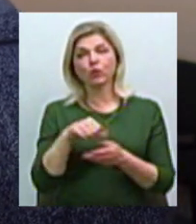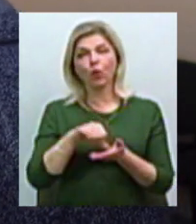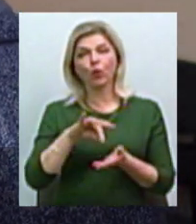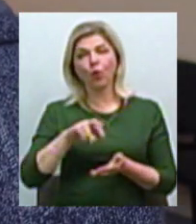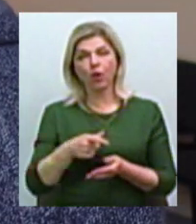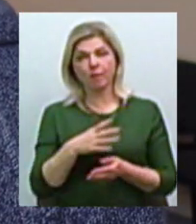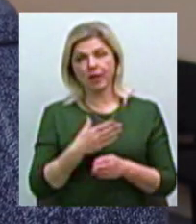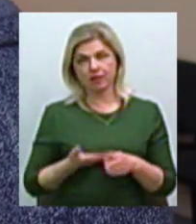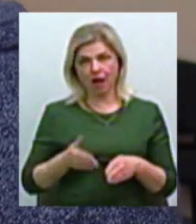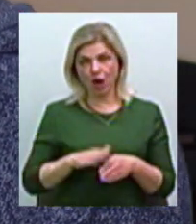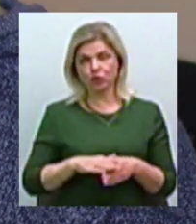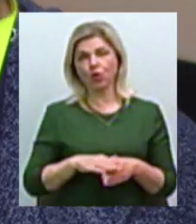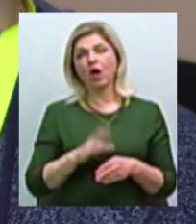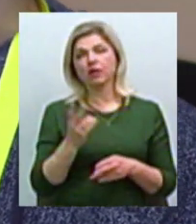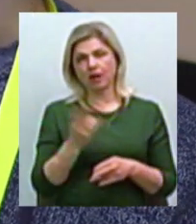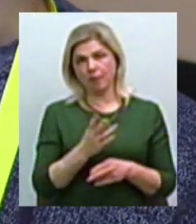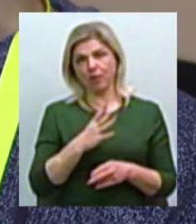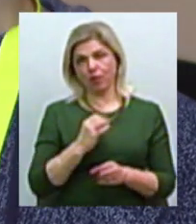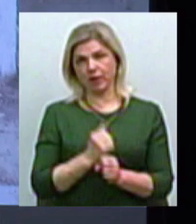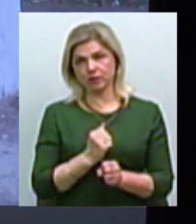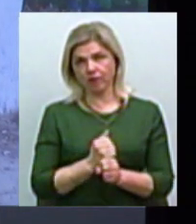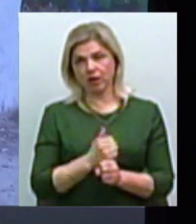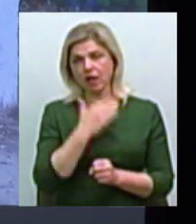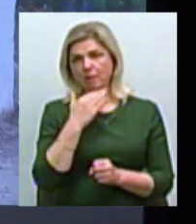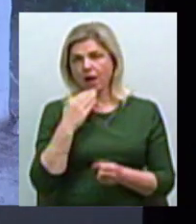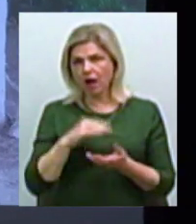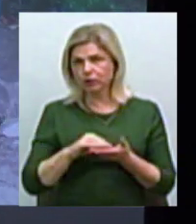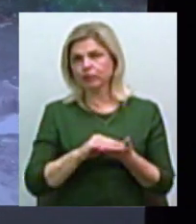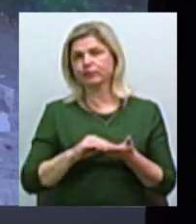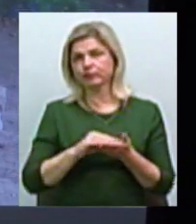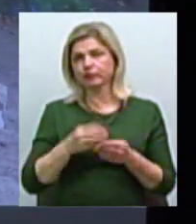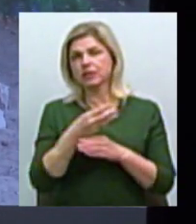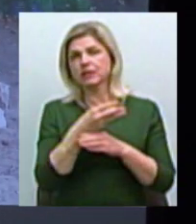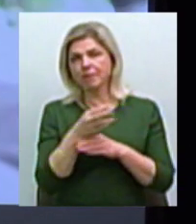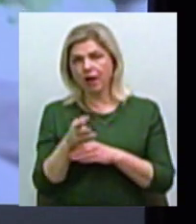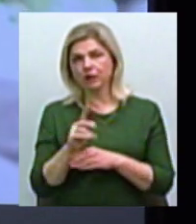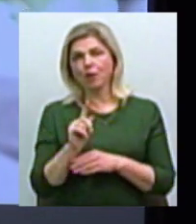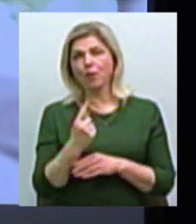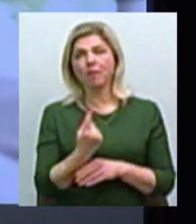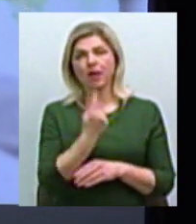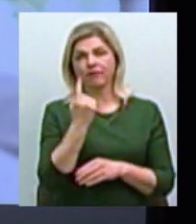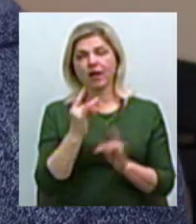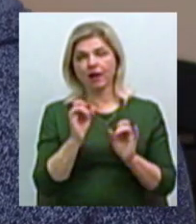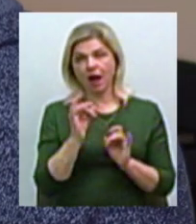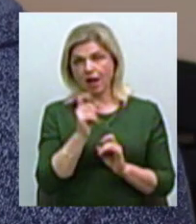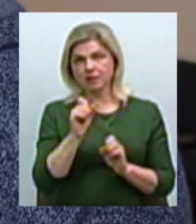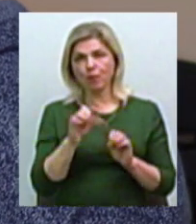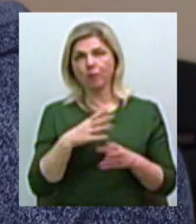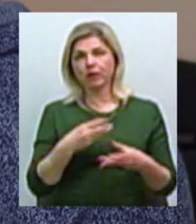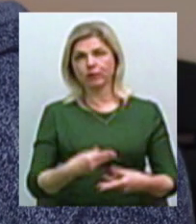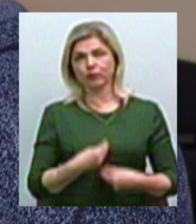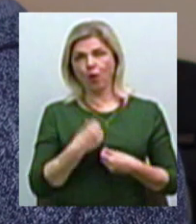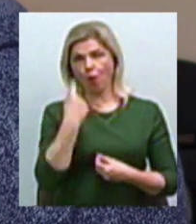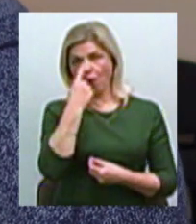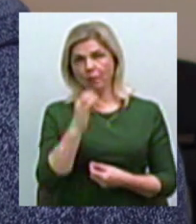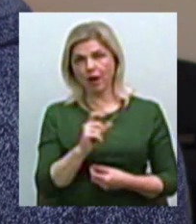було працювати. Ми багато раз переснімали, тому що не з першого разу можна було увійти в образ. Але потім все